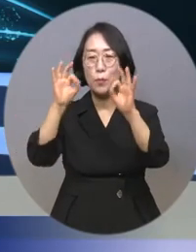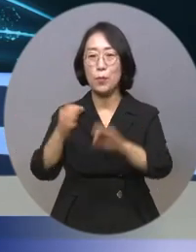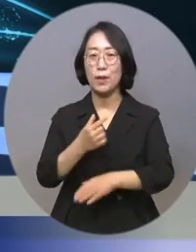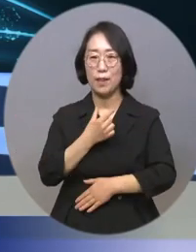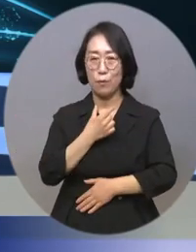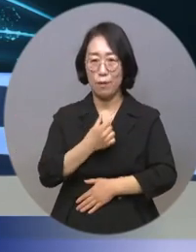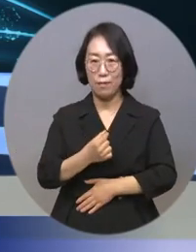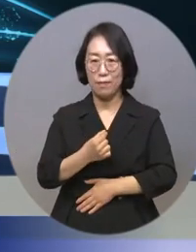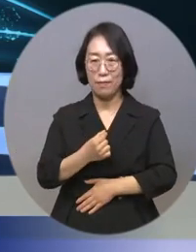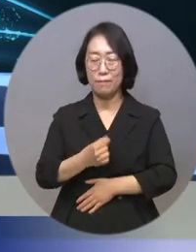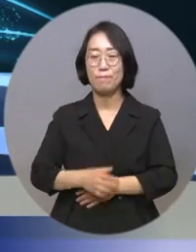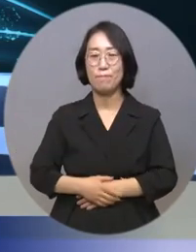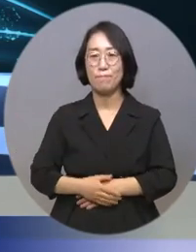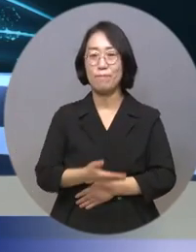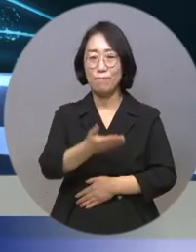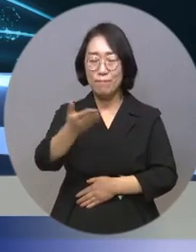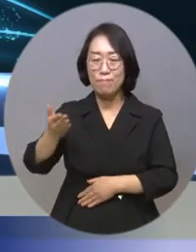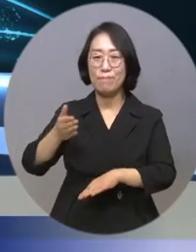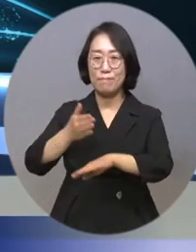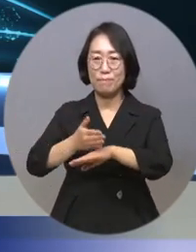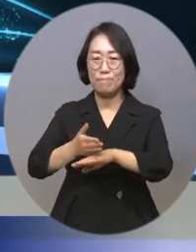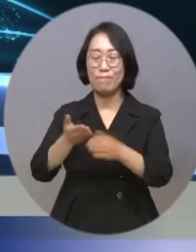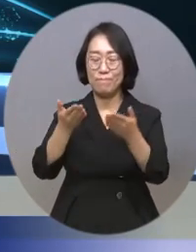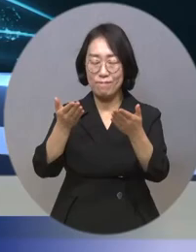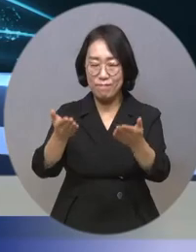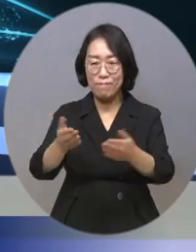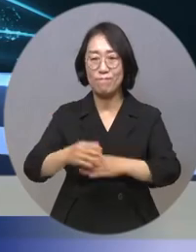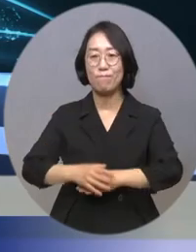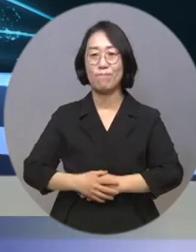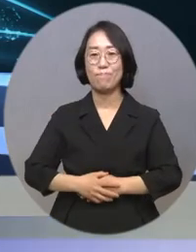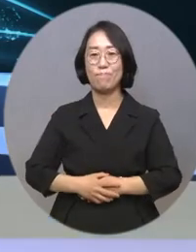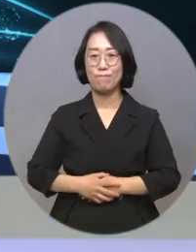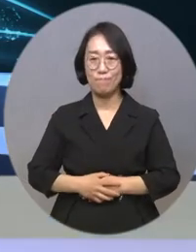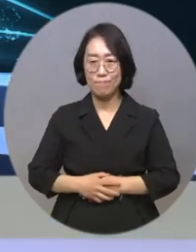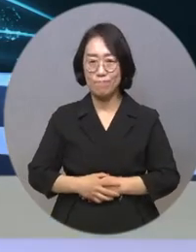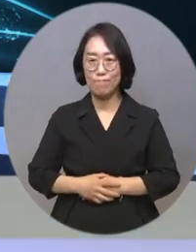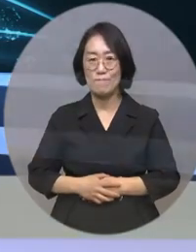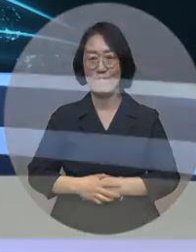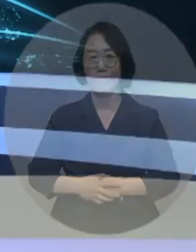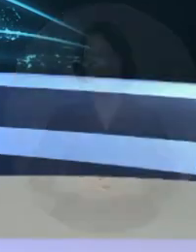복지TV 뉴스를 마칩니다. 시청해주신 여러분 고맙습니다.